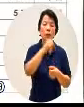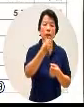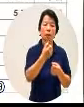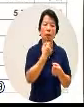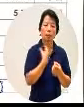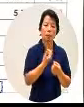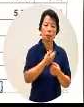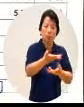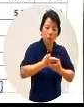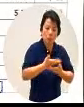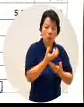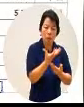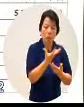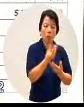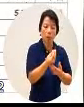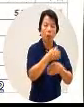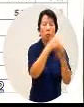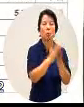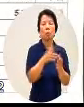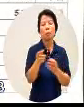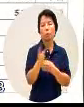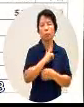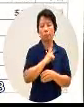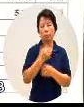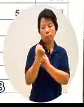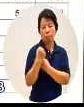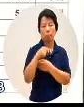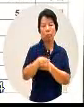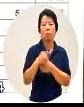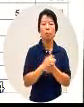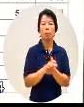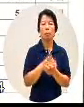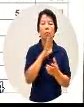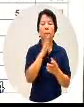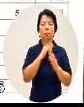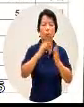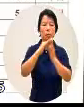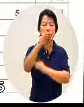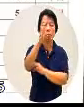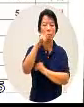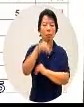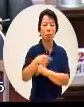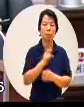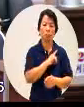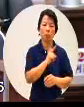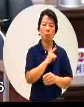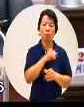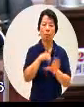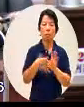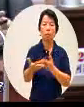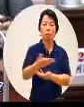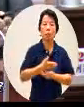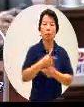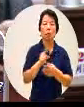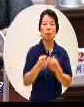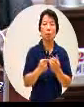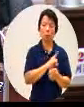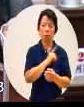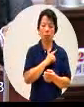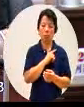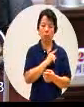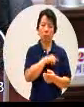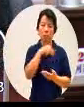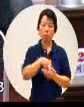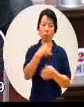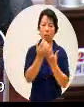給跟少給呢都是你的努力我現在講的部分是什麼市政府自己的稅收啊我可以獨立出來